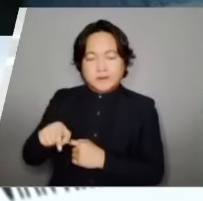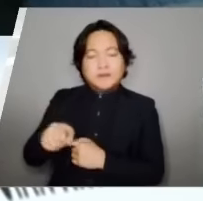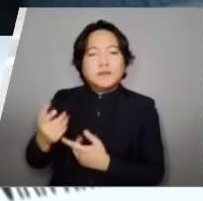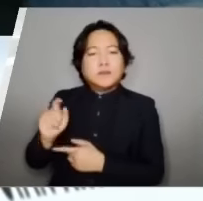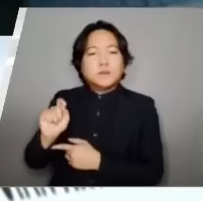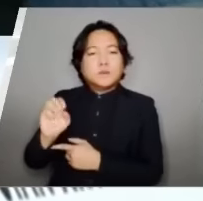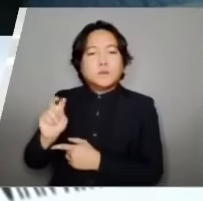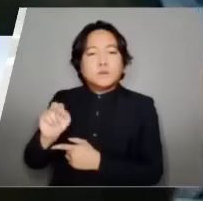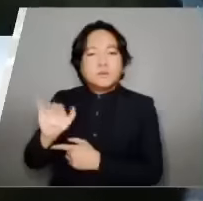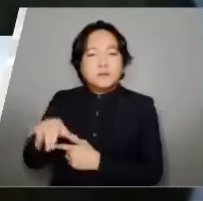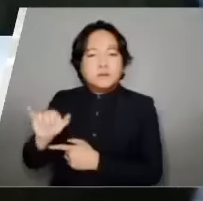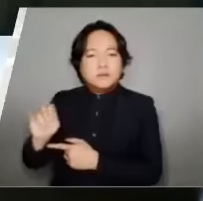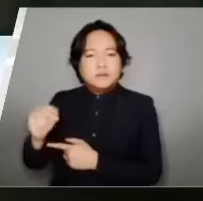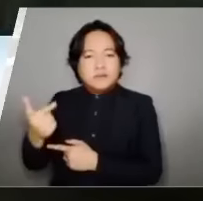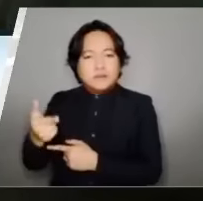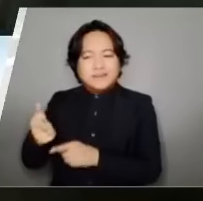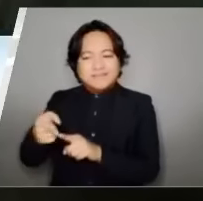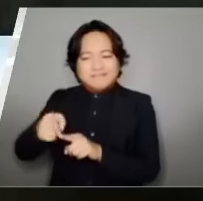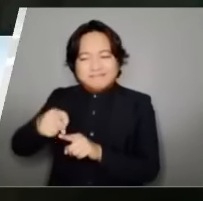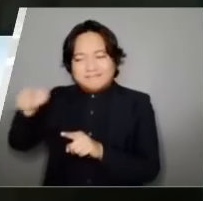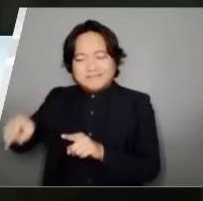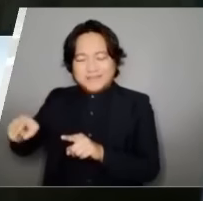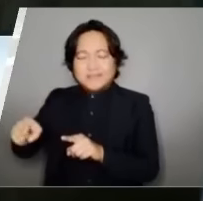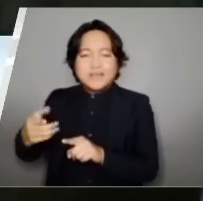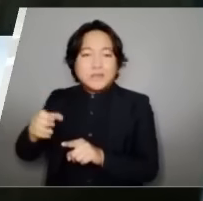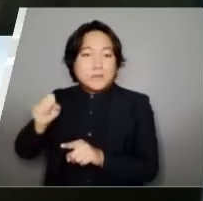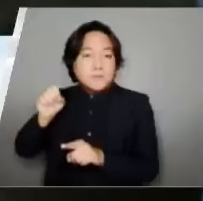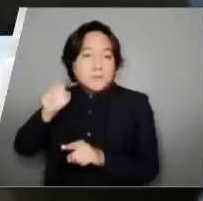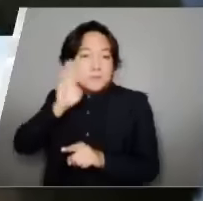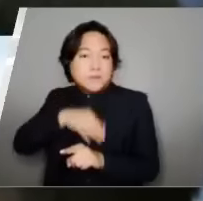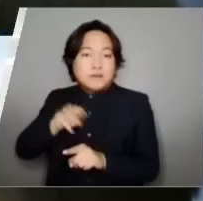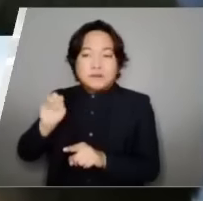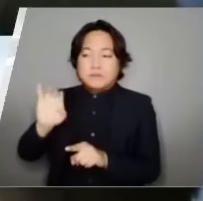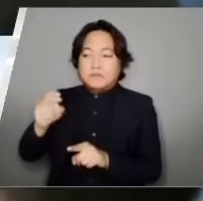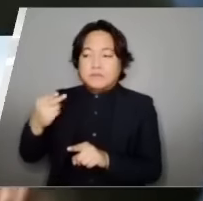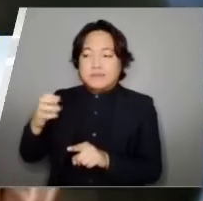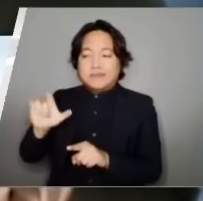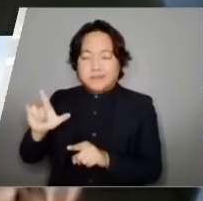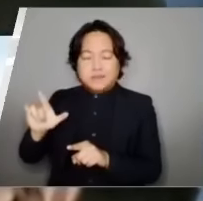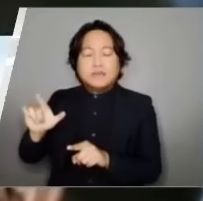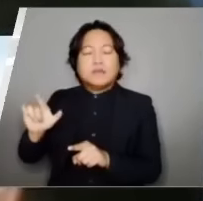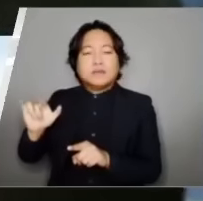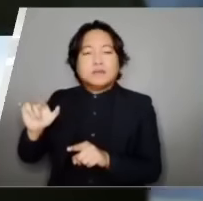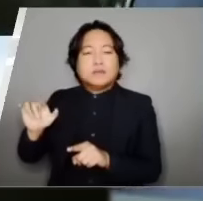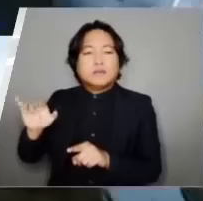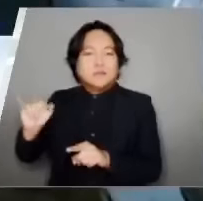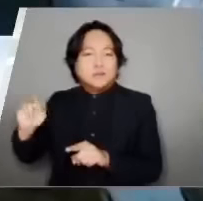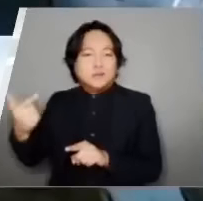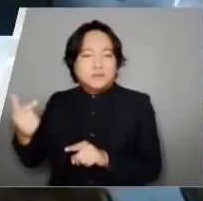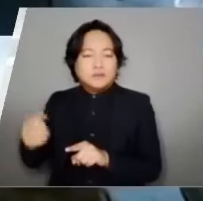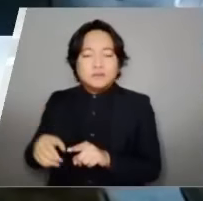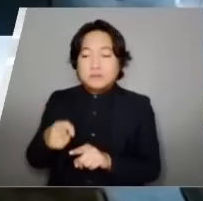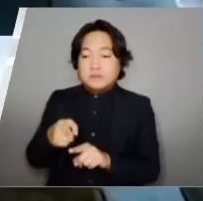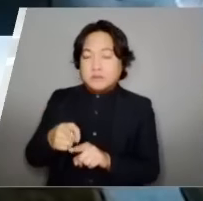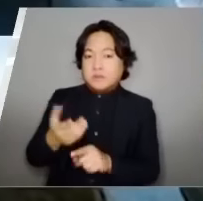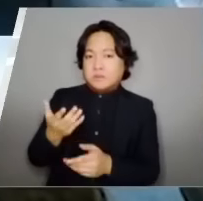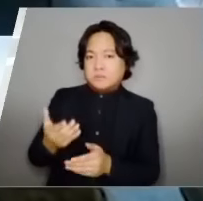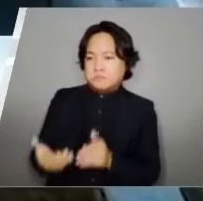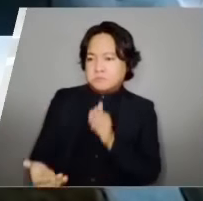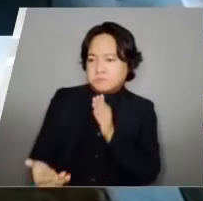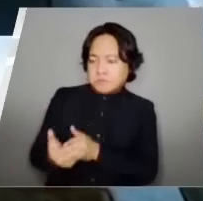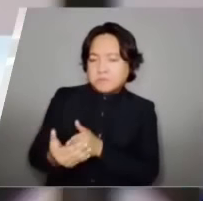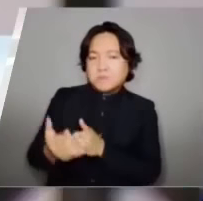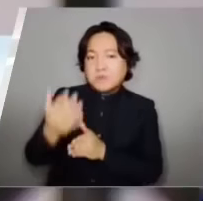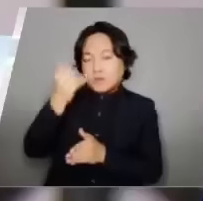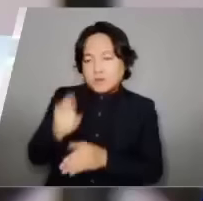Advisor Michael Yang. Pinag-aaralan ng NBI at ng mga prosecutor na magsampa ng reklamong falsification and use of alias sa